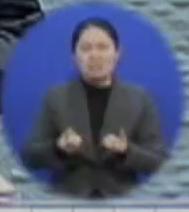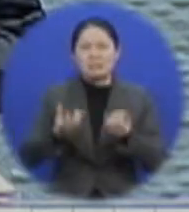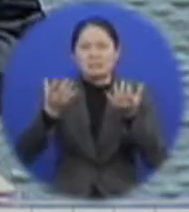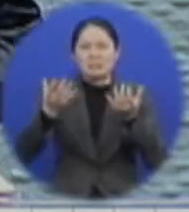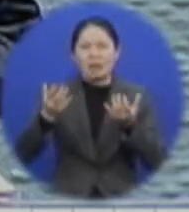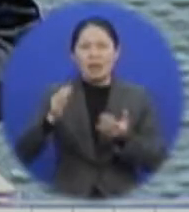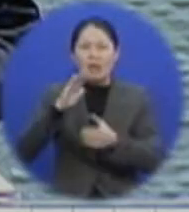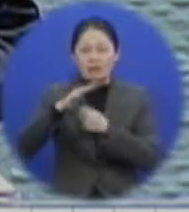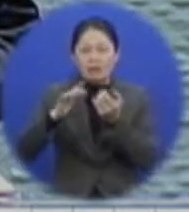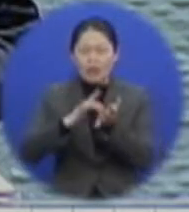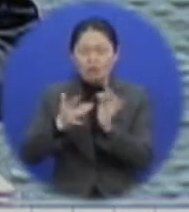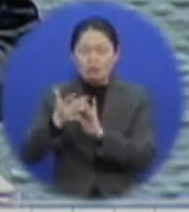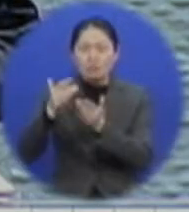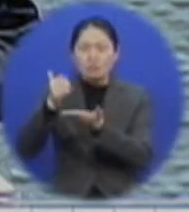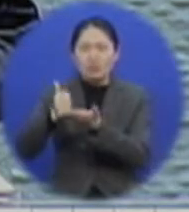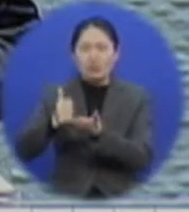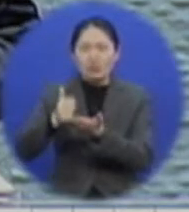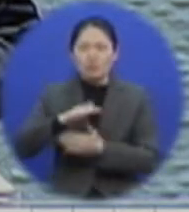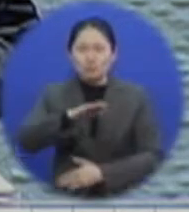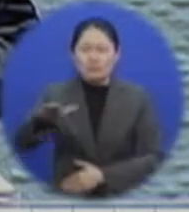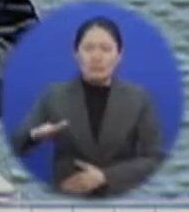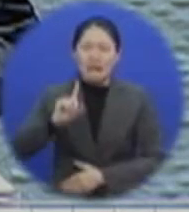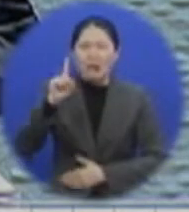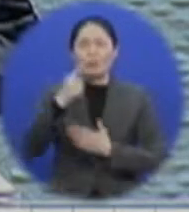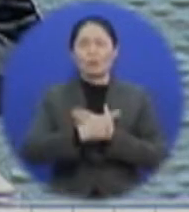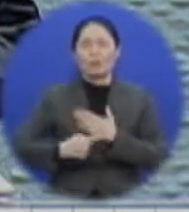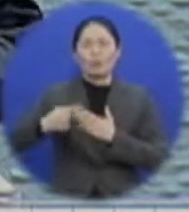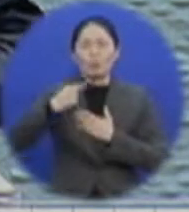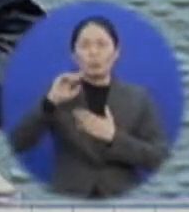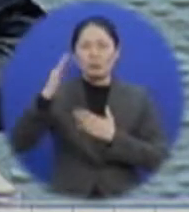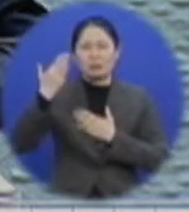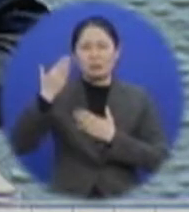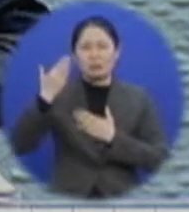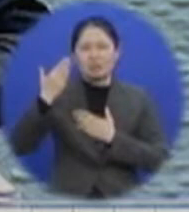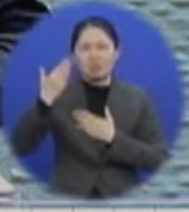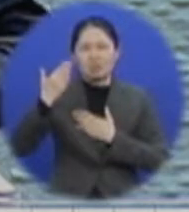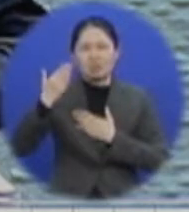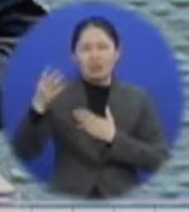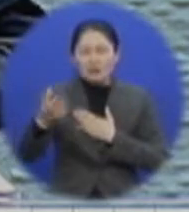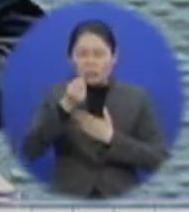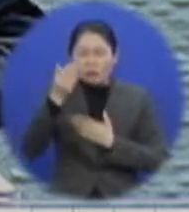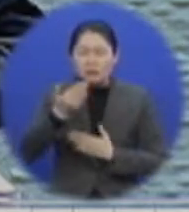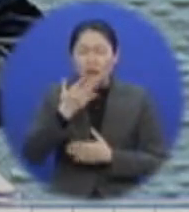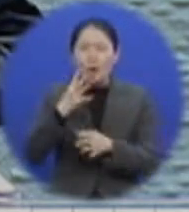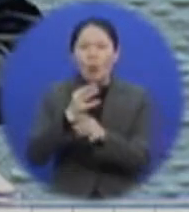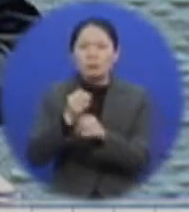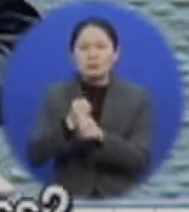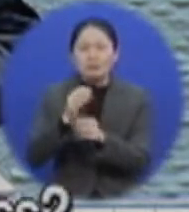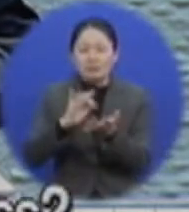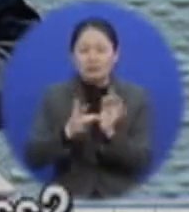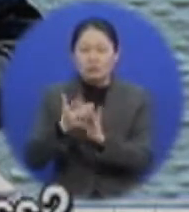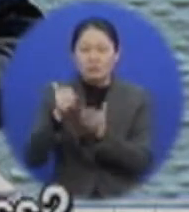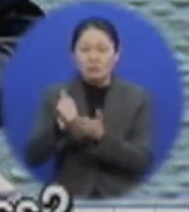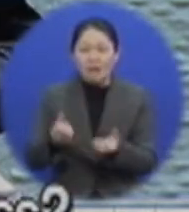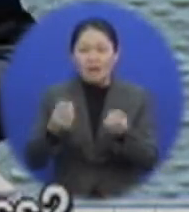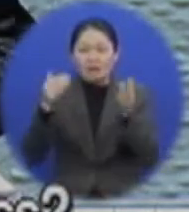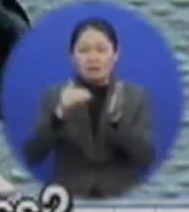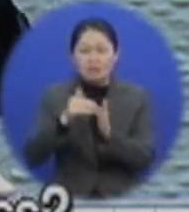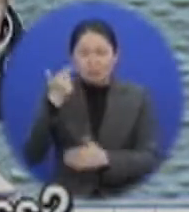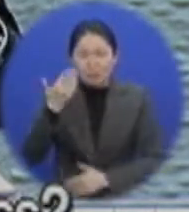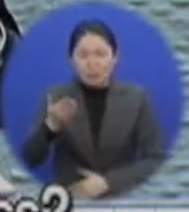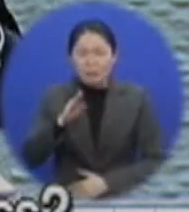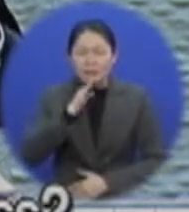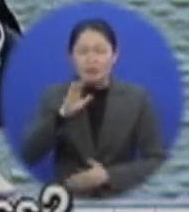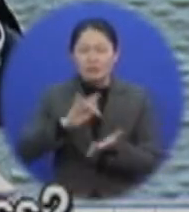예수님과 우리가 한 몸이라는 거예요 성찬을 언제 예수님이 하셨습니까 예수님이 십자가에 달려 죽기